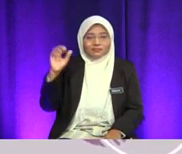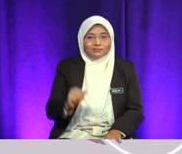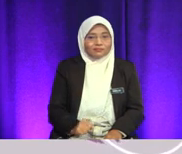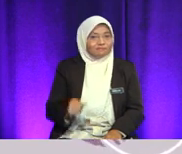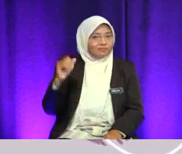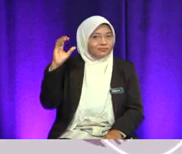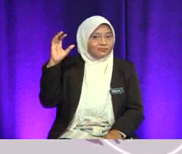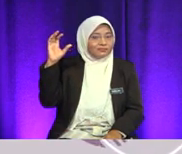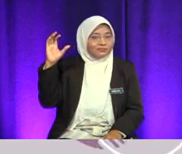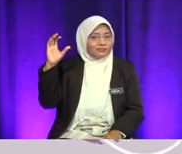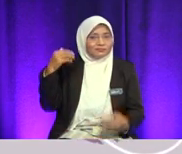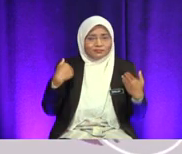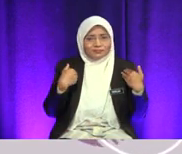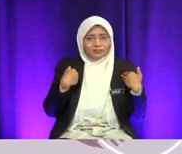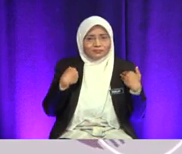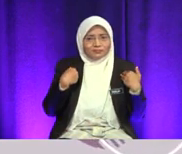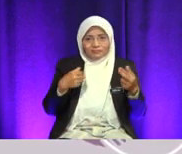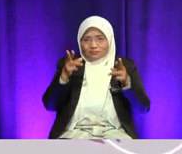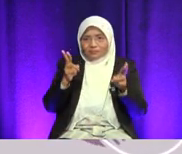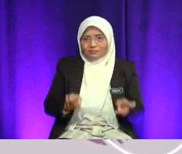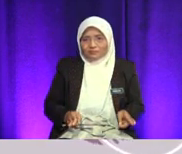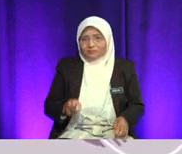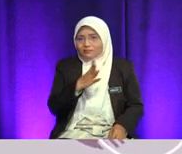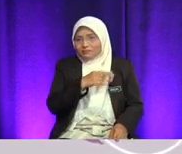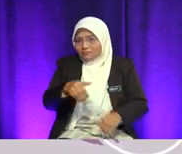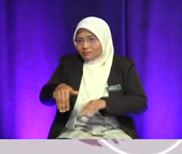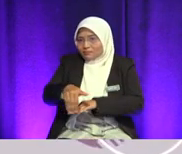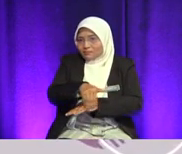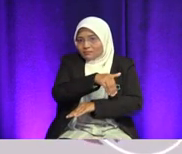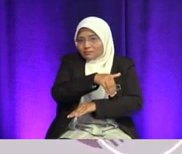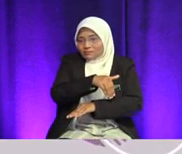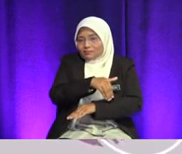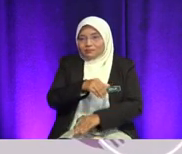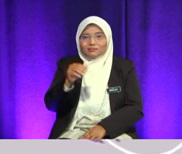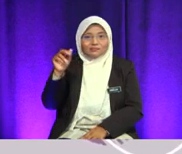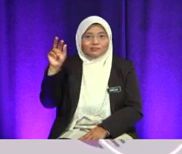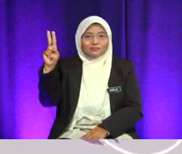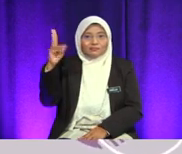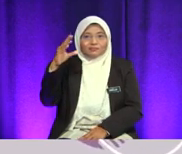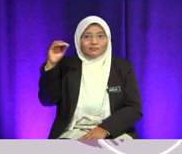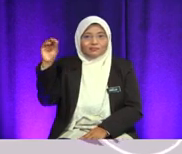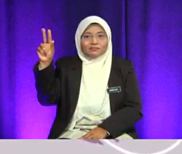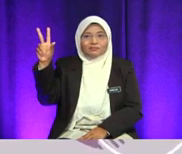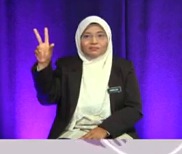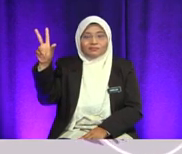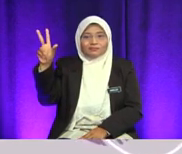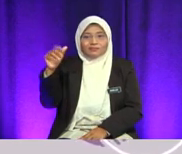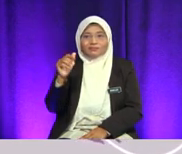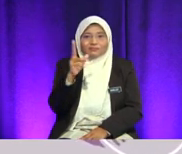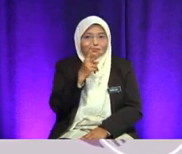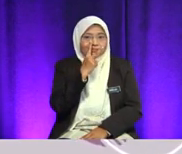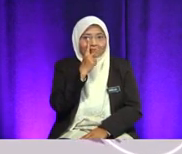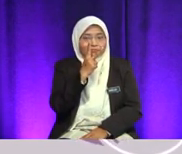mempunyai rakyat mempunyai sempadat 2 dan 3 Terima kasih hari Oke Mari kita lihat